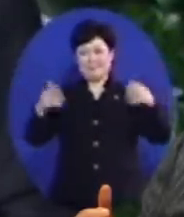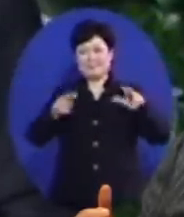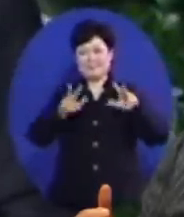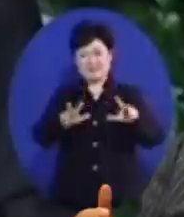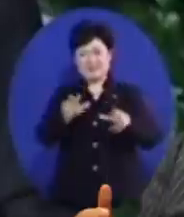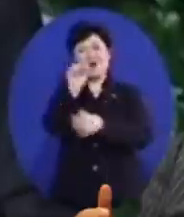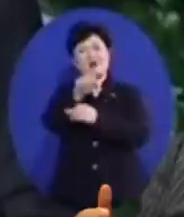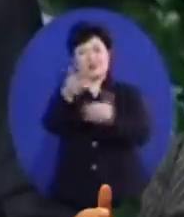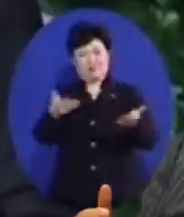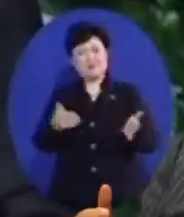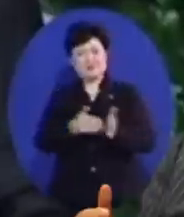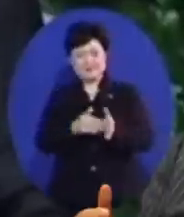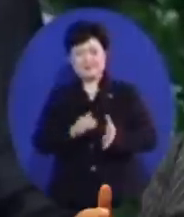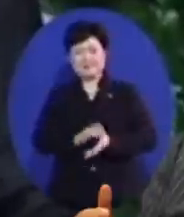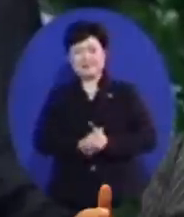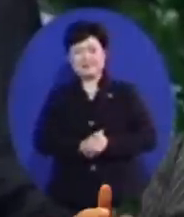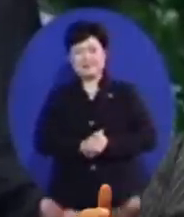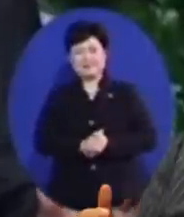해놓았었어요.